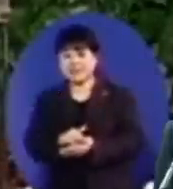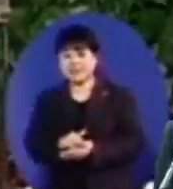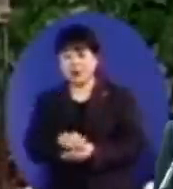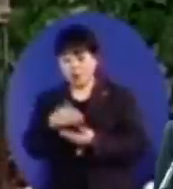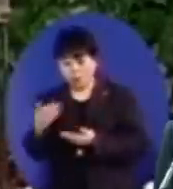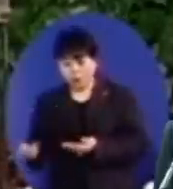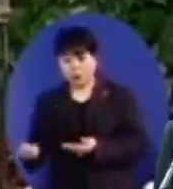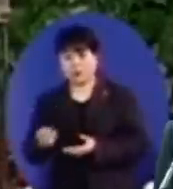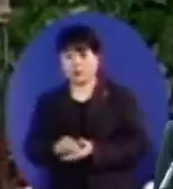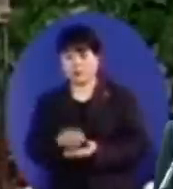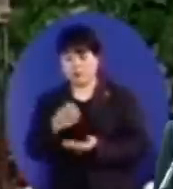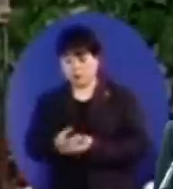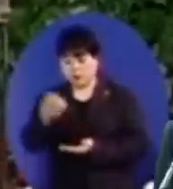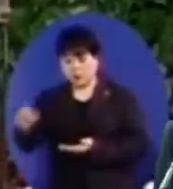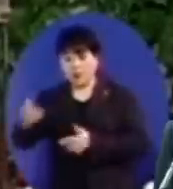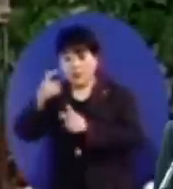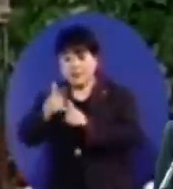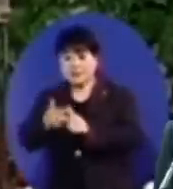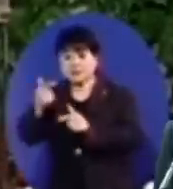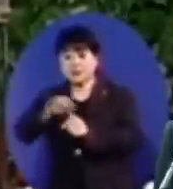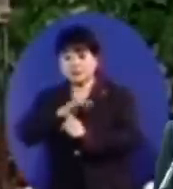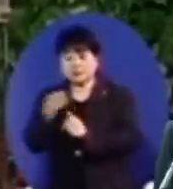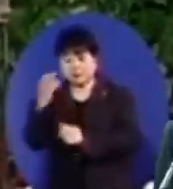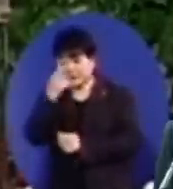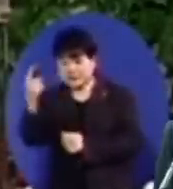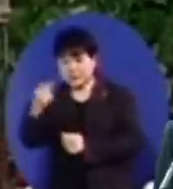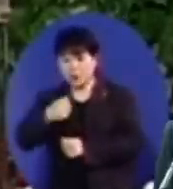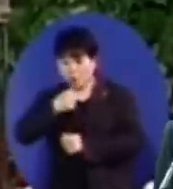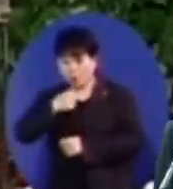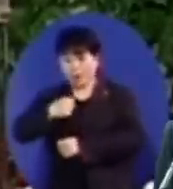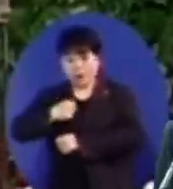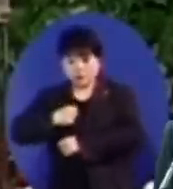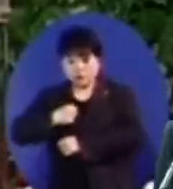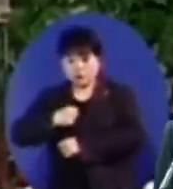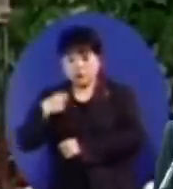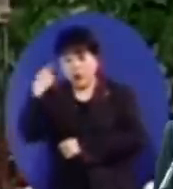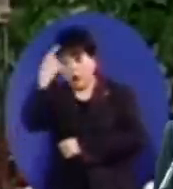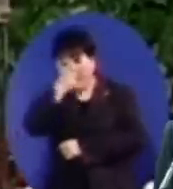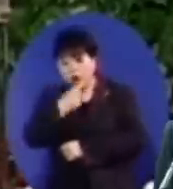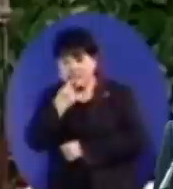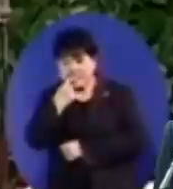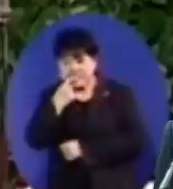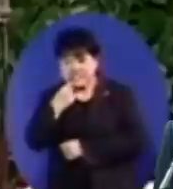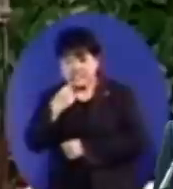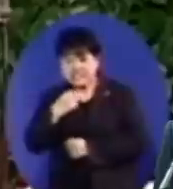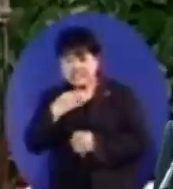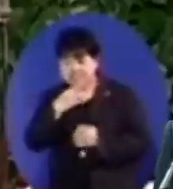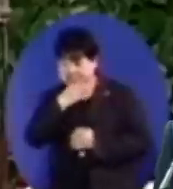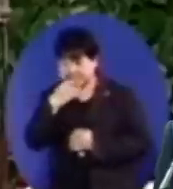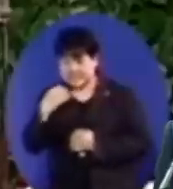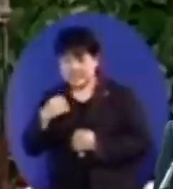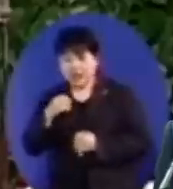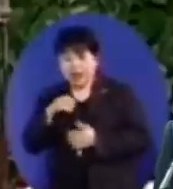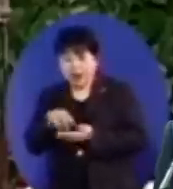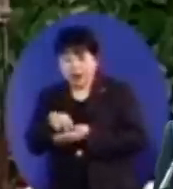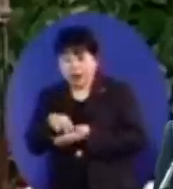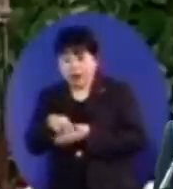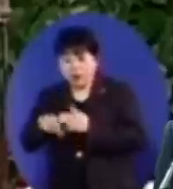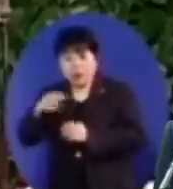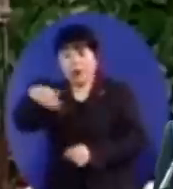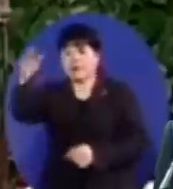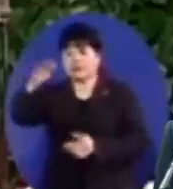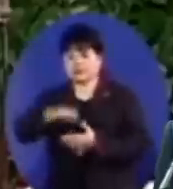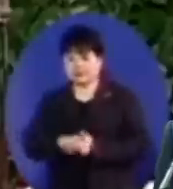떨어지고 예수님의 무덤을 지키던 로마 군인들은 얼굴이 창백하게 되어서 불불 기어서 도망을